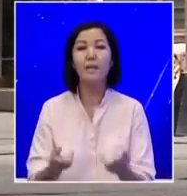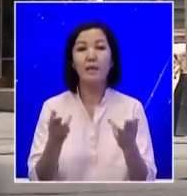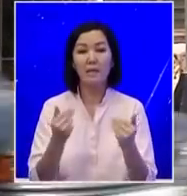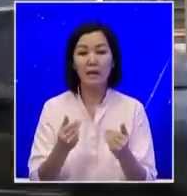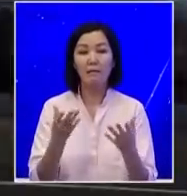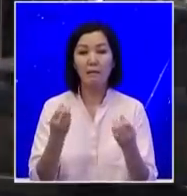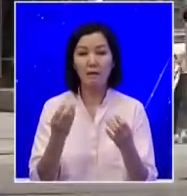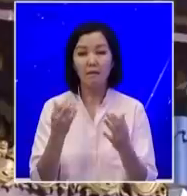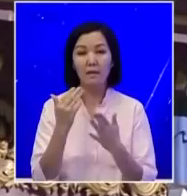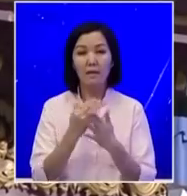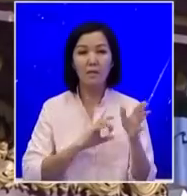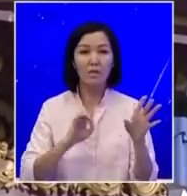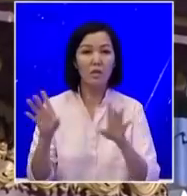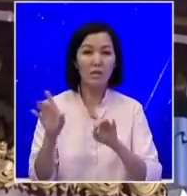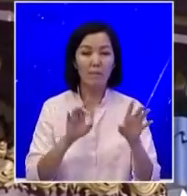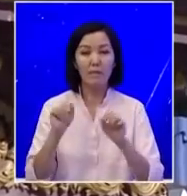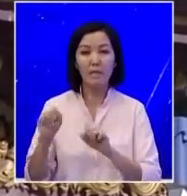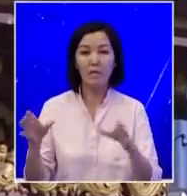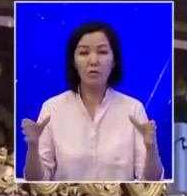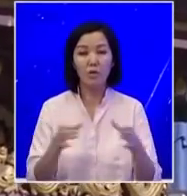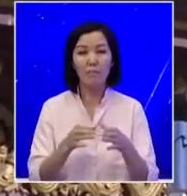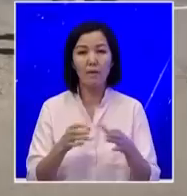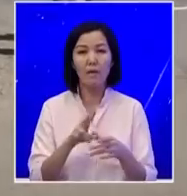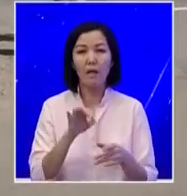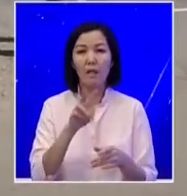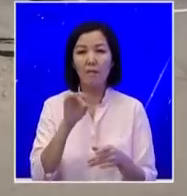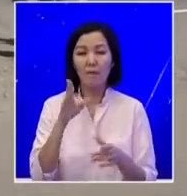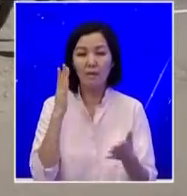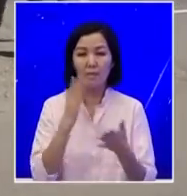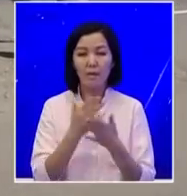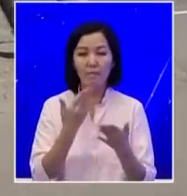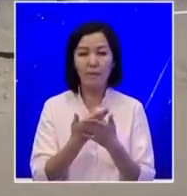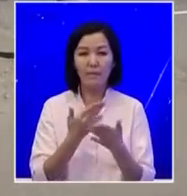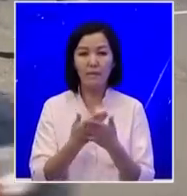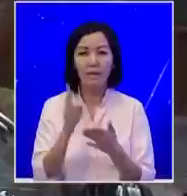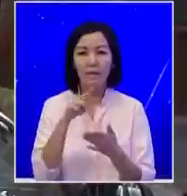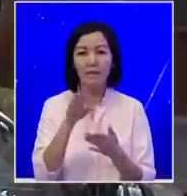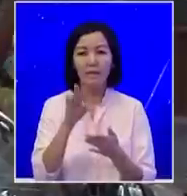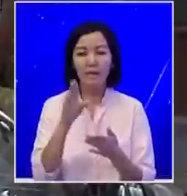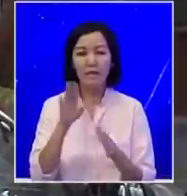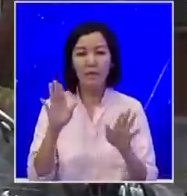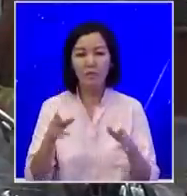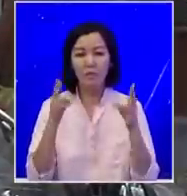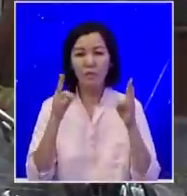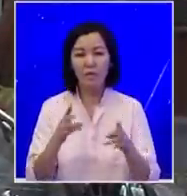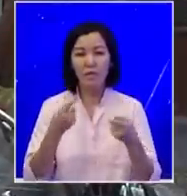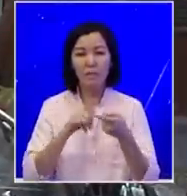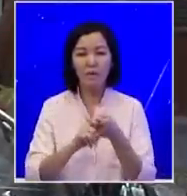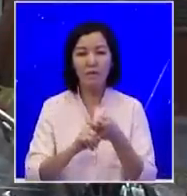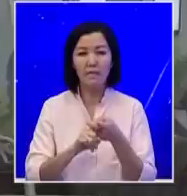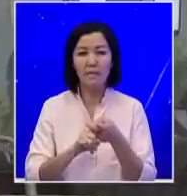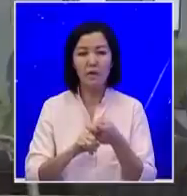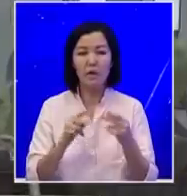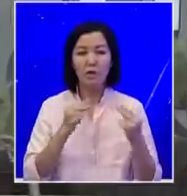Бұлардың қатарында жарнама, сақтандыру компаниялары мен ломбардтар да бар. Мәселен, Надия де ломбарды төтенше жағдайға байланысты